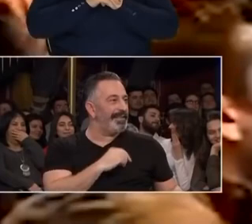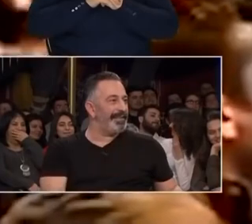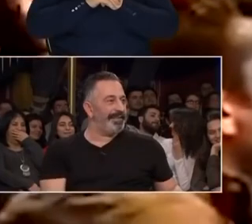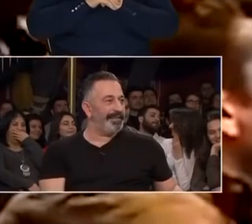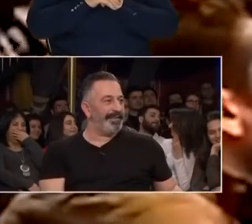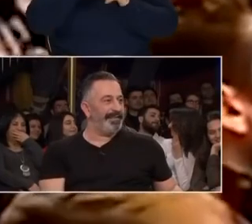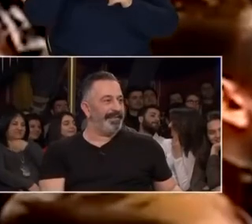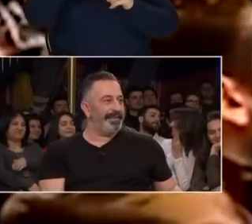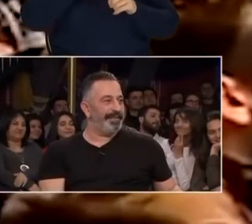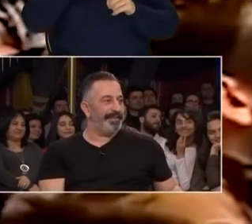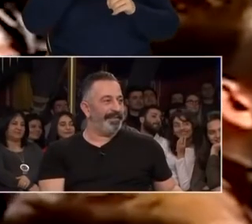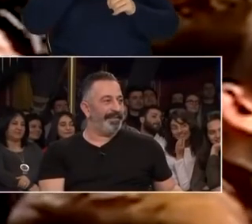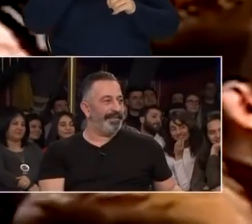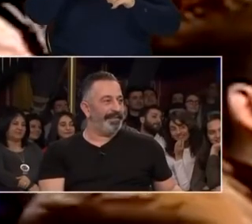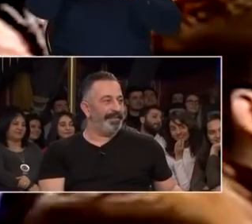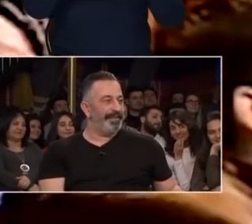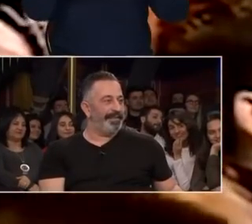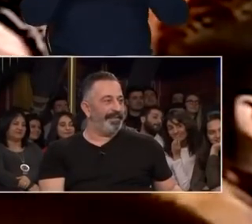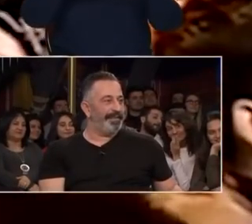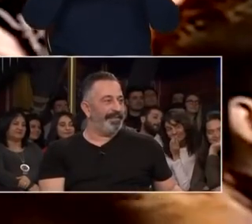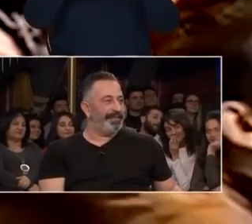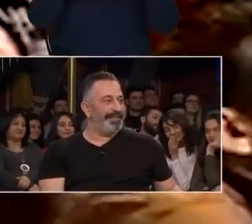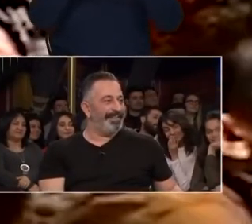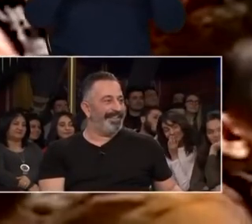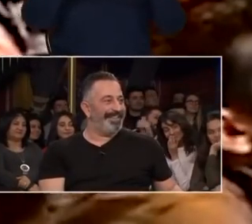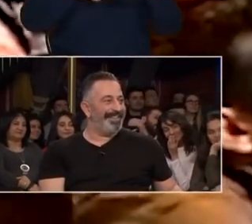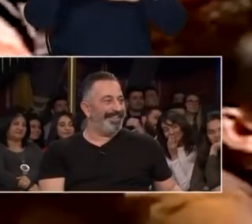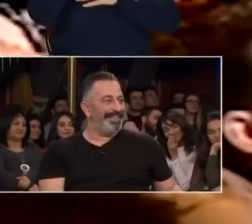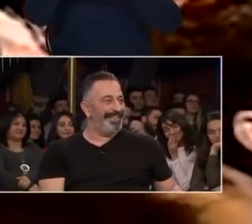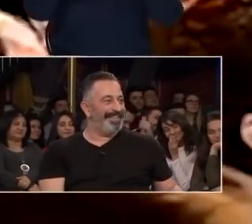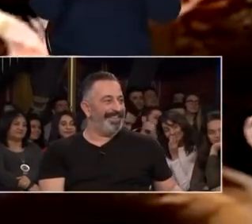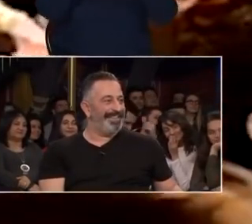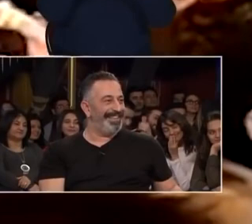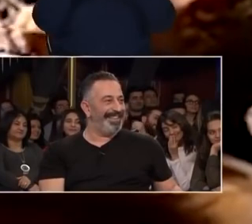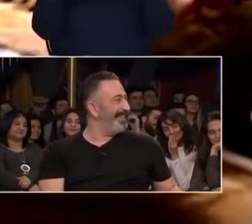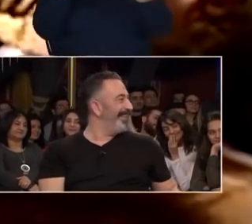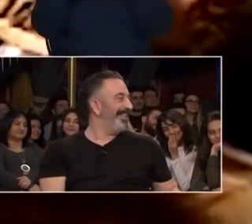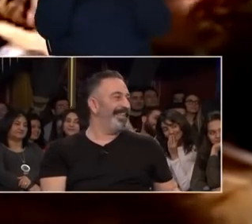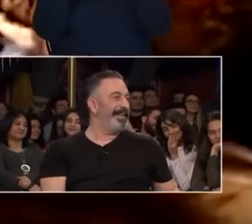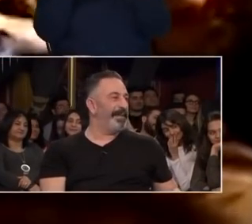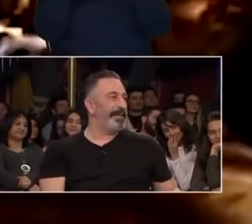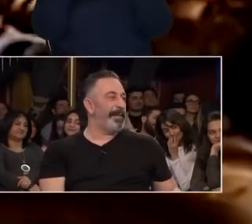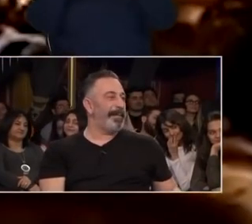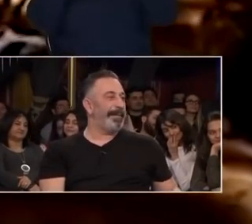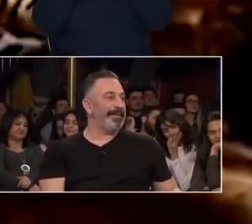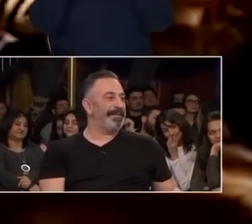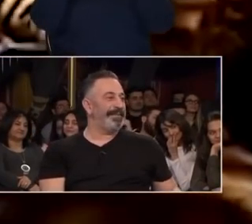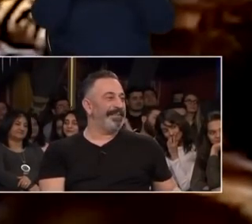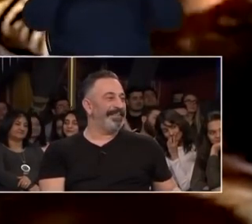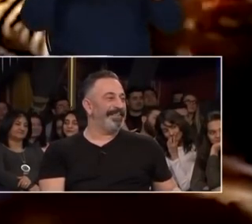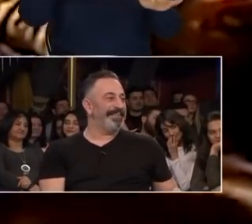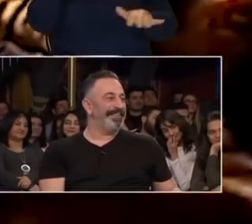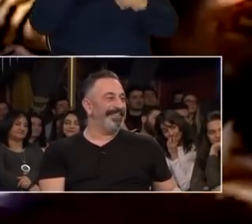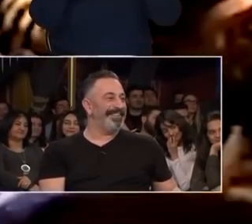Dikkat ederseniz bir atölyede çalışıyorlar, bir kaynak yapıyorlar falan. Korneaları yanıyor bu iki gencin. Ve diyorlar ki, ulan